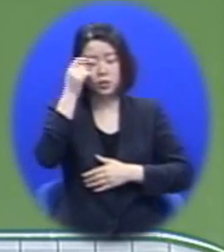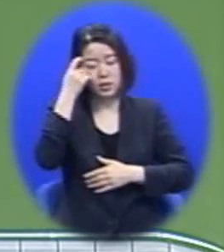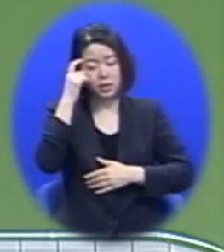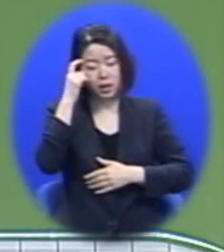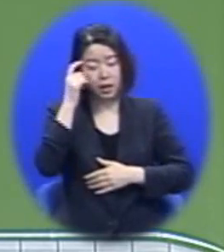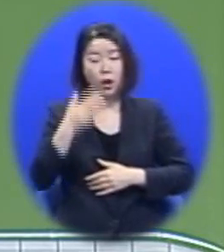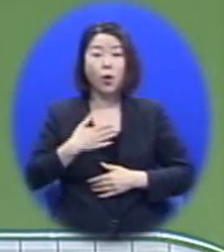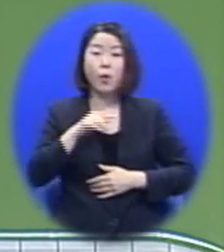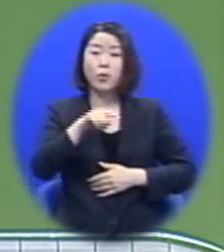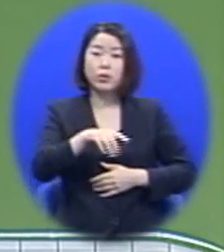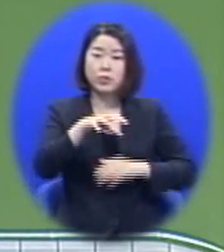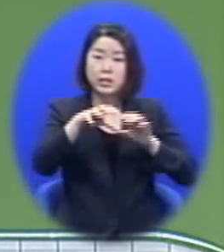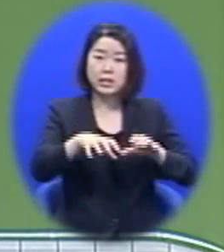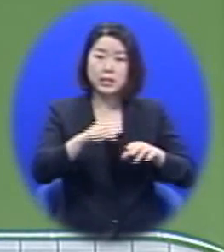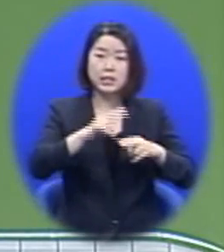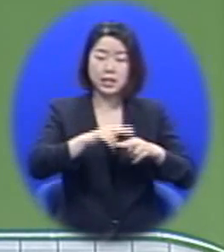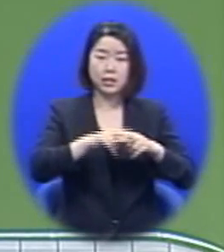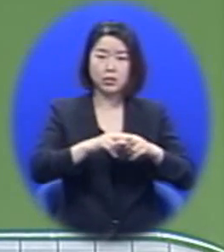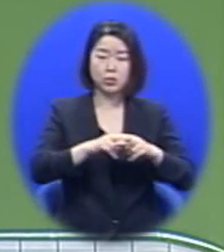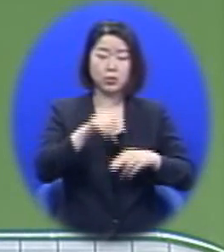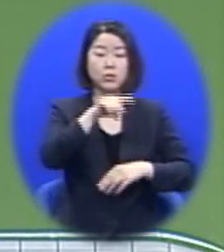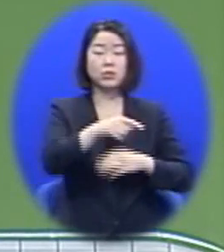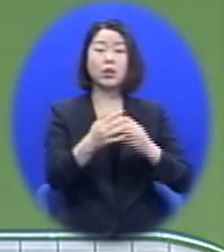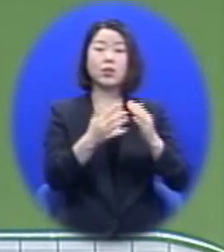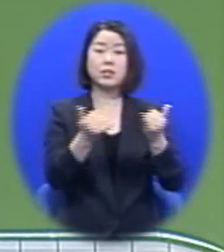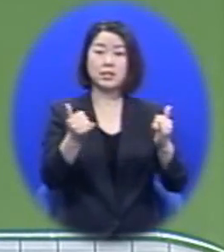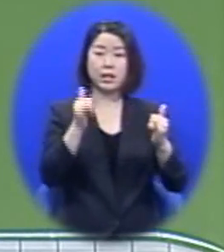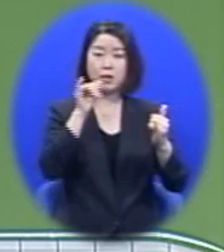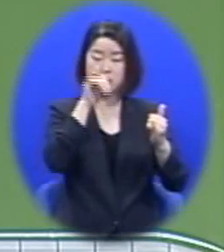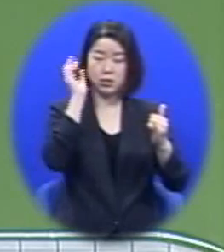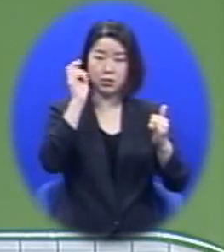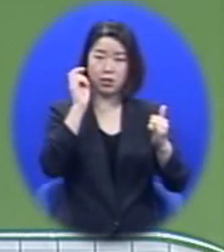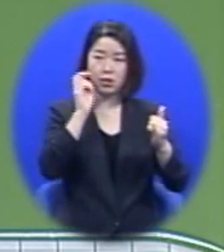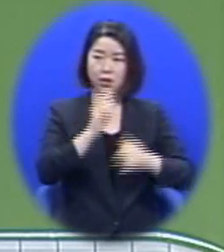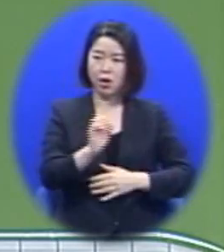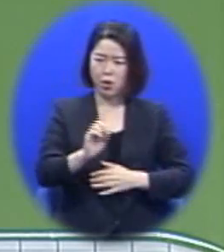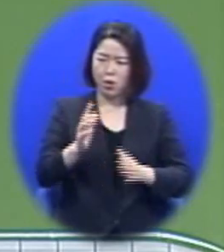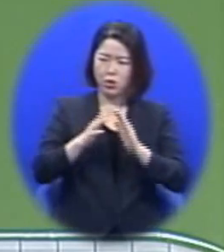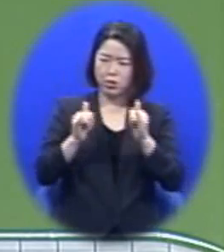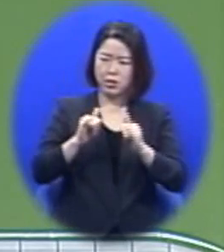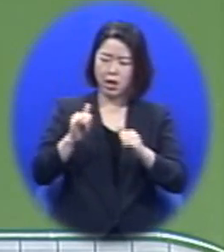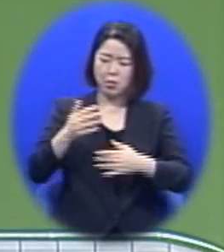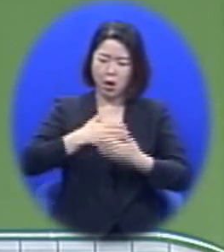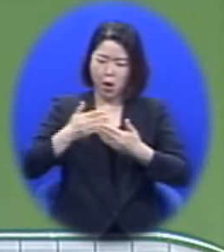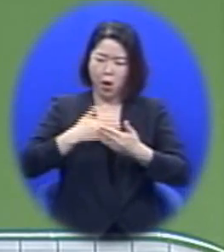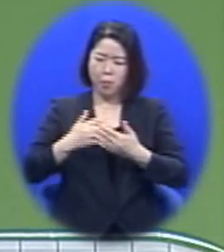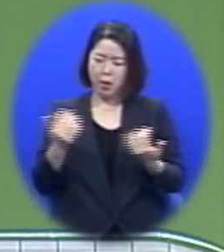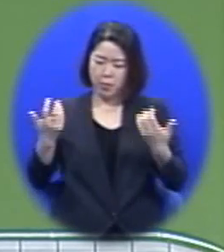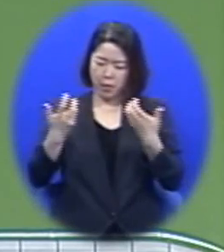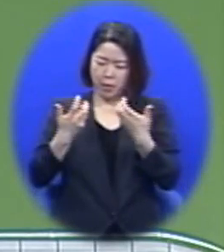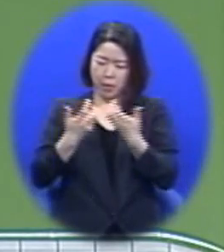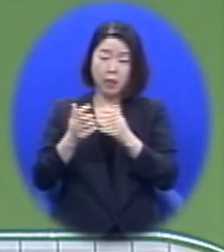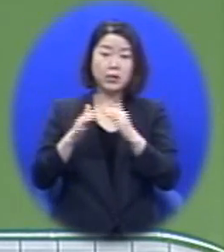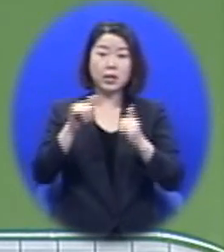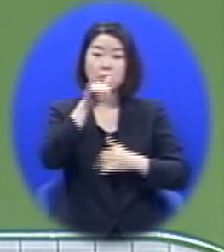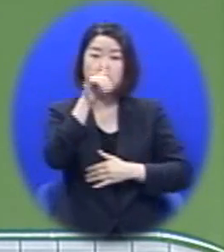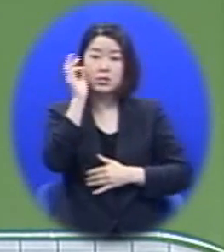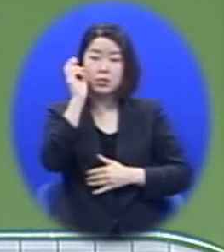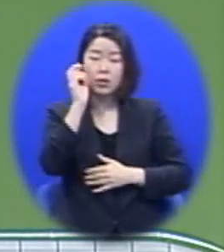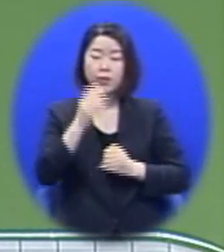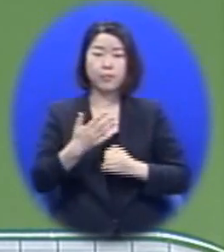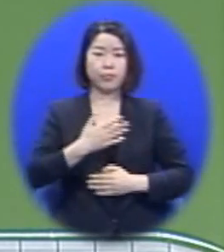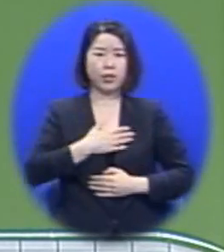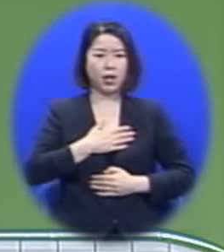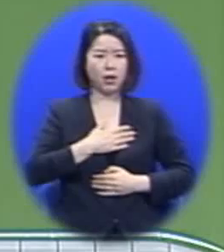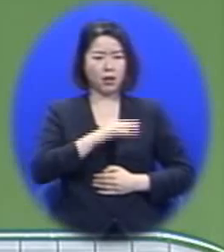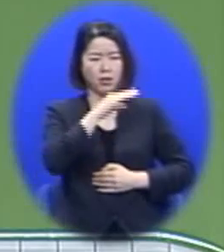오늘 이 자리에서도 그런 분이 있으실 수 있겠습니다. 어떤 사람은 마음에 두려움이 가득 찬 분이 있을 것입니다. 내가